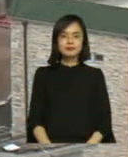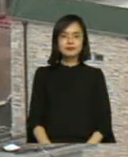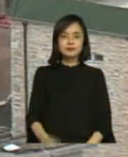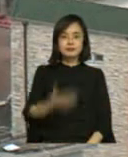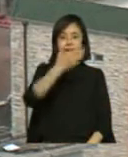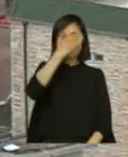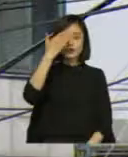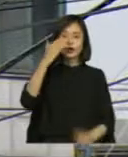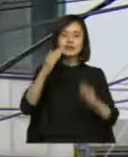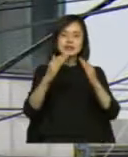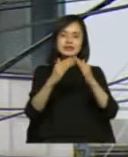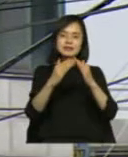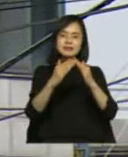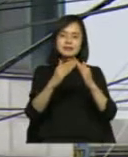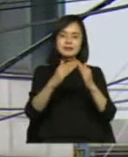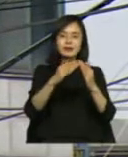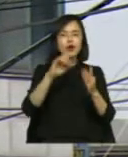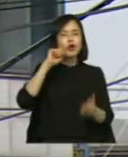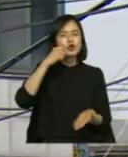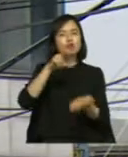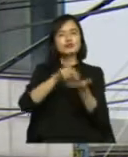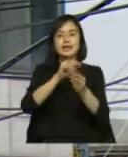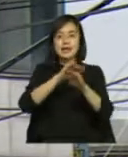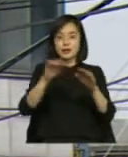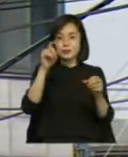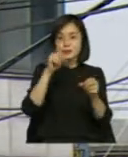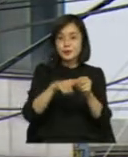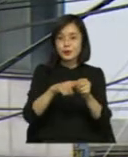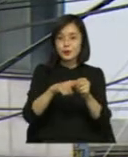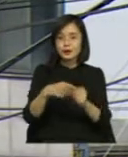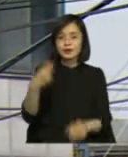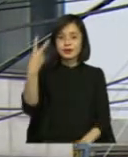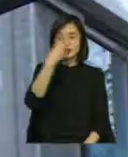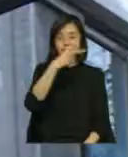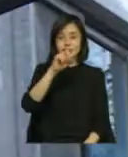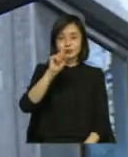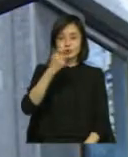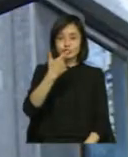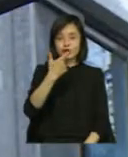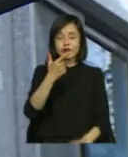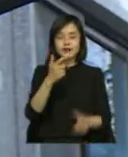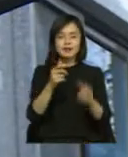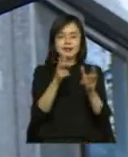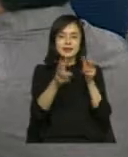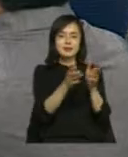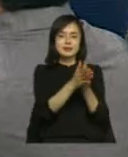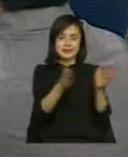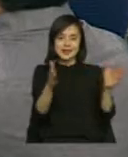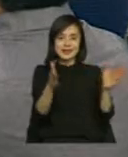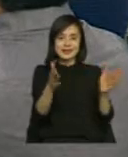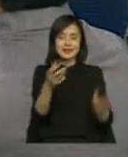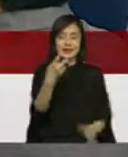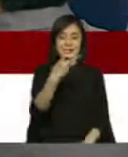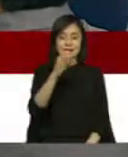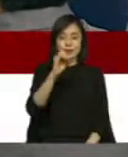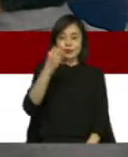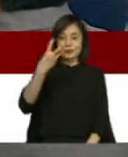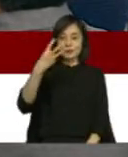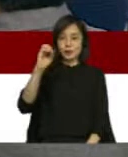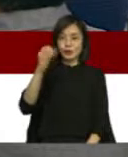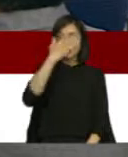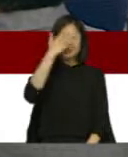청년층의 주거난 해소를 위해 2016년 출범한 서울시 역세권 2030 청년 임대주택 사업. 출범